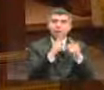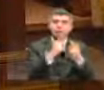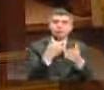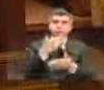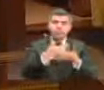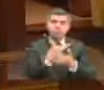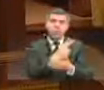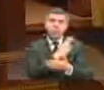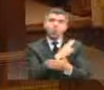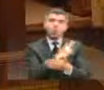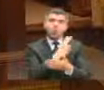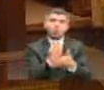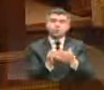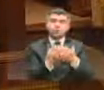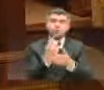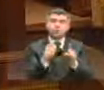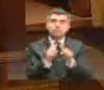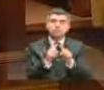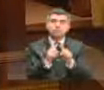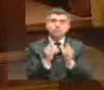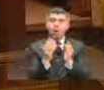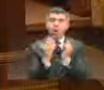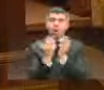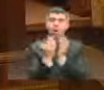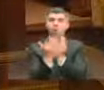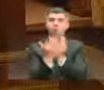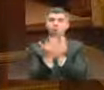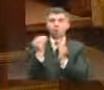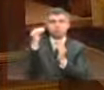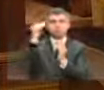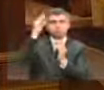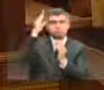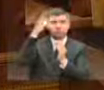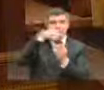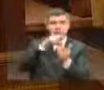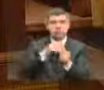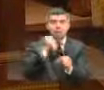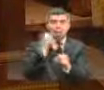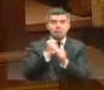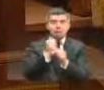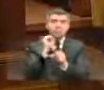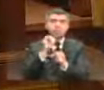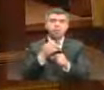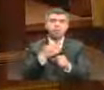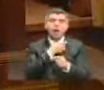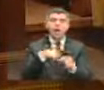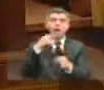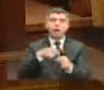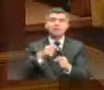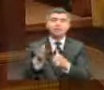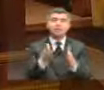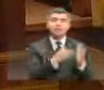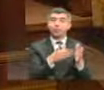أساتذة خريجي دار الحديث الحسنية يشتغلون مناصب أساتذة في القانون الجنائي، وهو ما يضعف جودة التكوين لدى